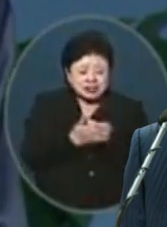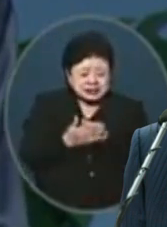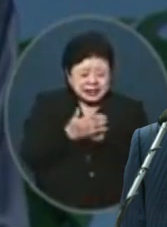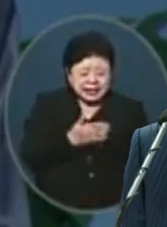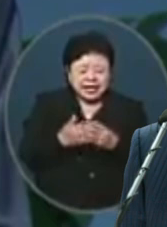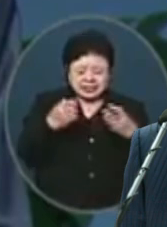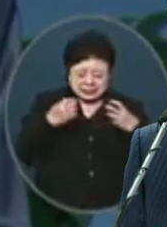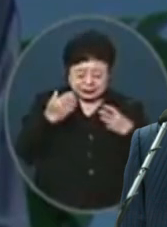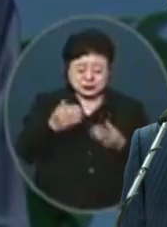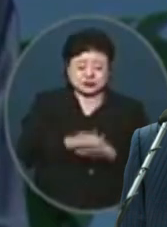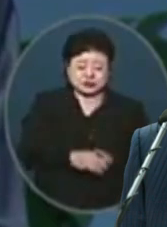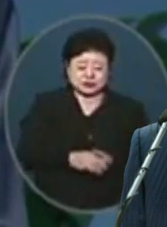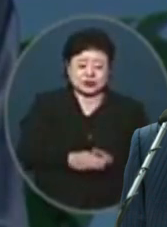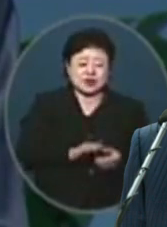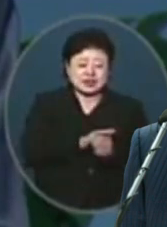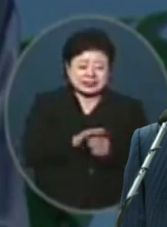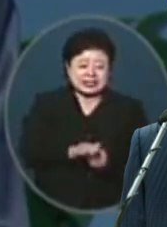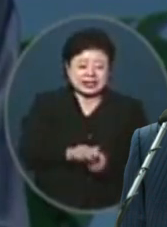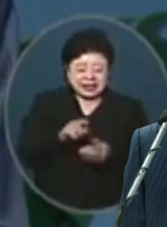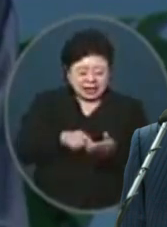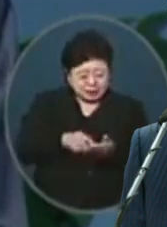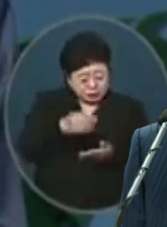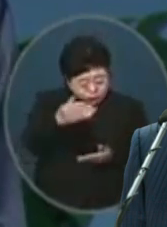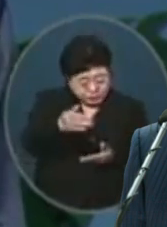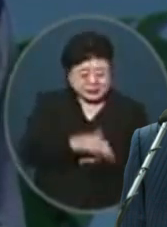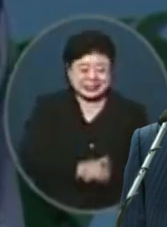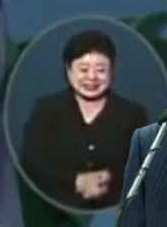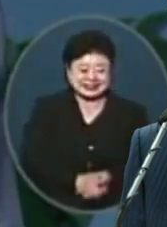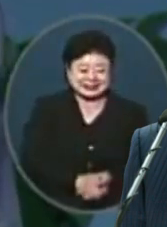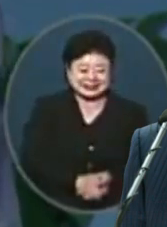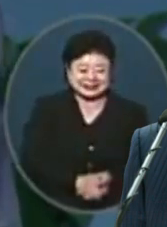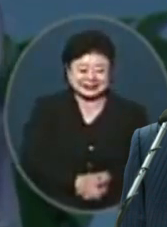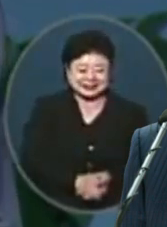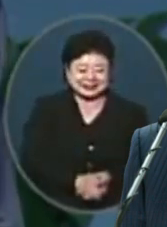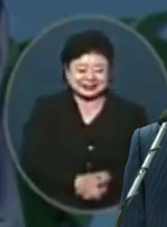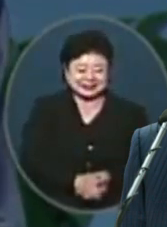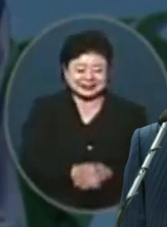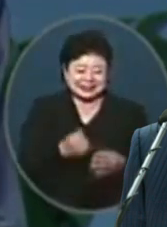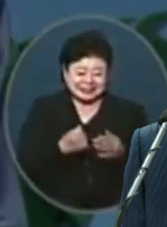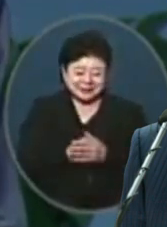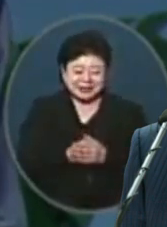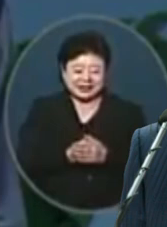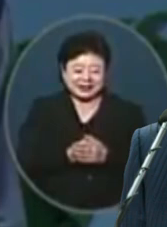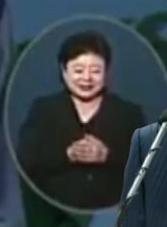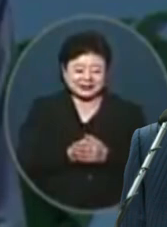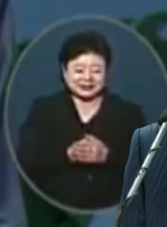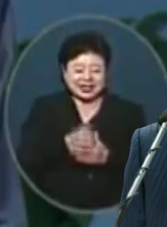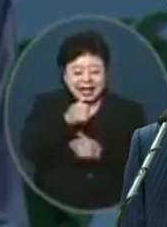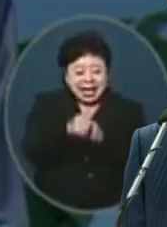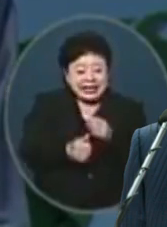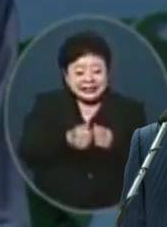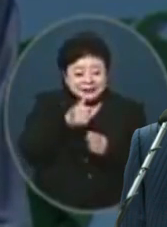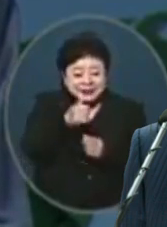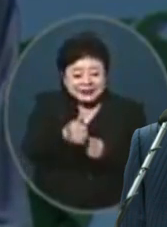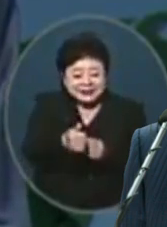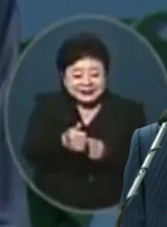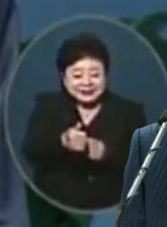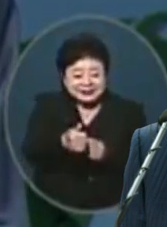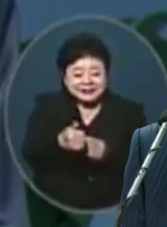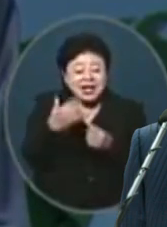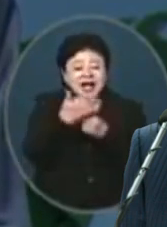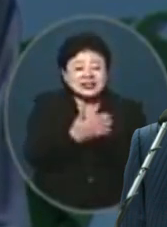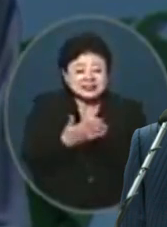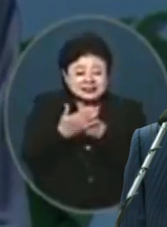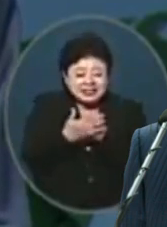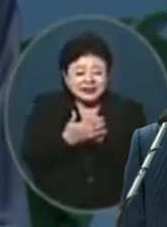책임을 져주시고 사랑이 보답을 해주신 것입니다. 그러므로 하나님이